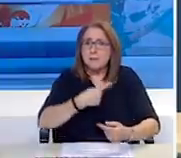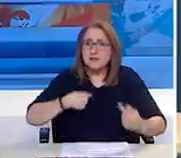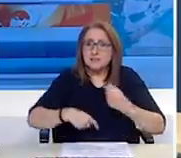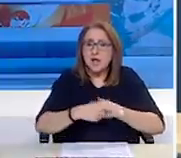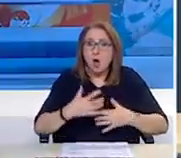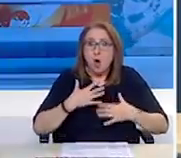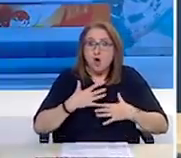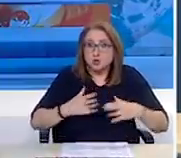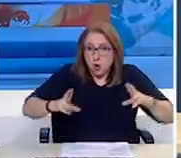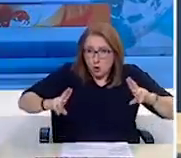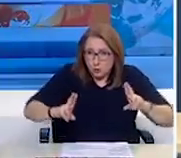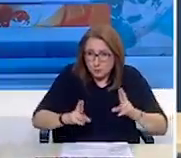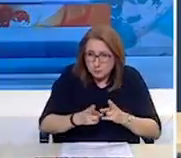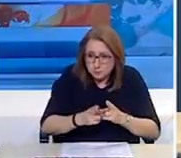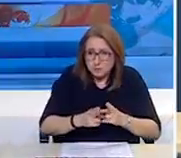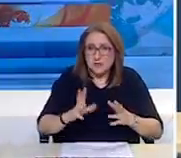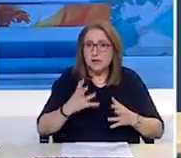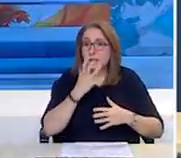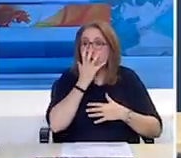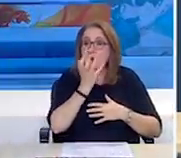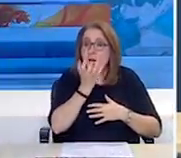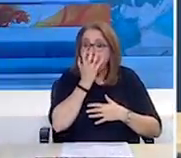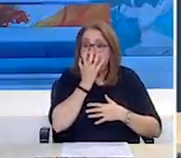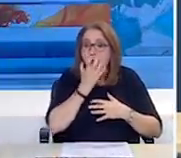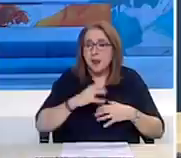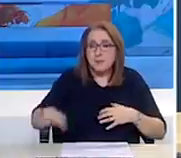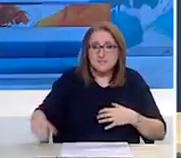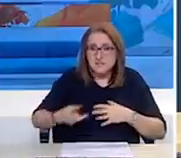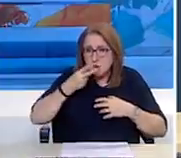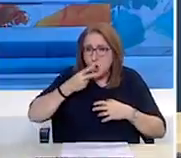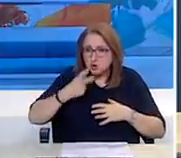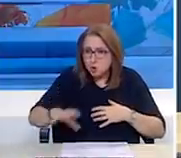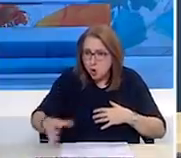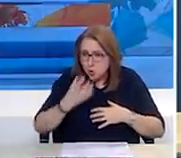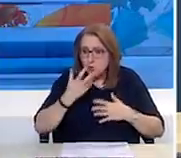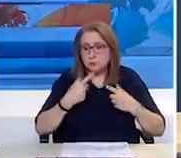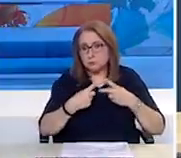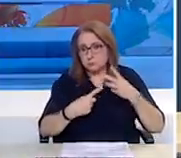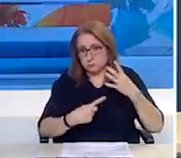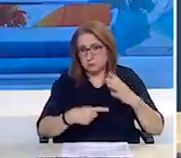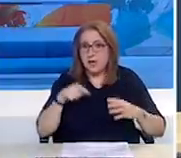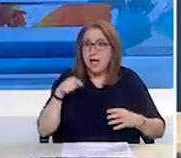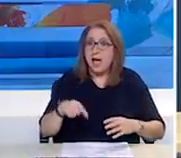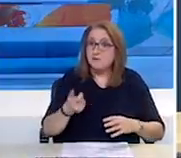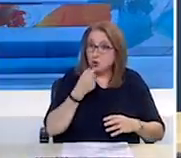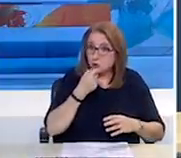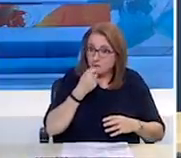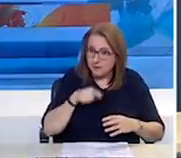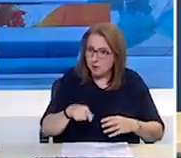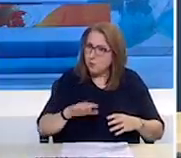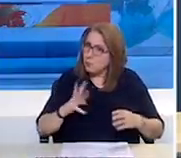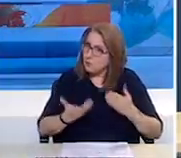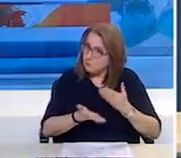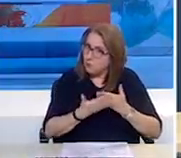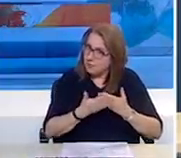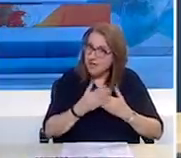οξυγονοθεραπεία ή μηχανικός αερισμός με αναπνευστήρα. Το φάρμακο, όπως σας είπα προχθές, φαίνεται να βοηθά κάποιους ασθενείς να αναρωνίουν ταχύτερα